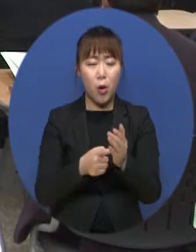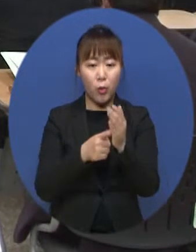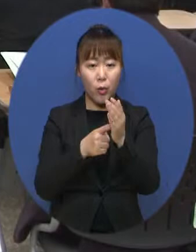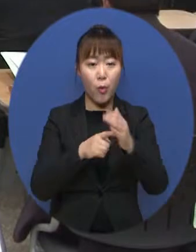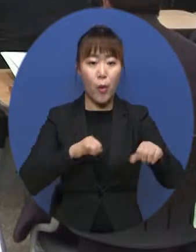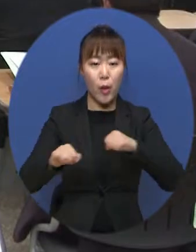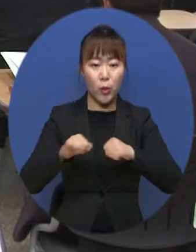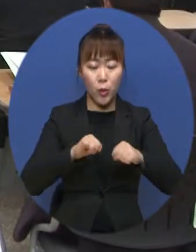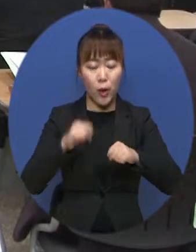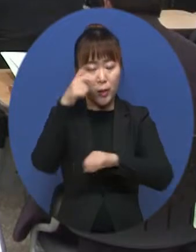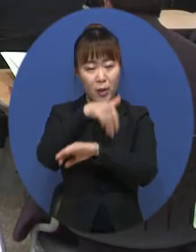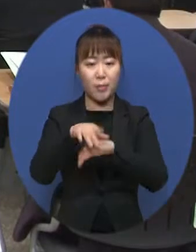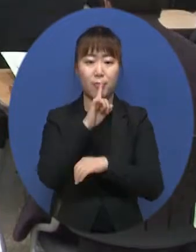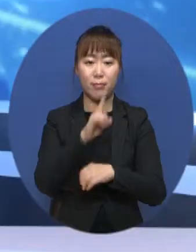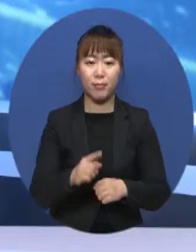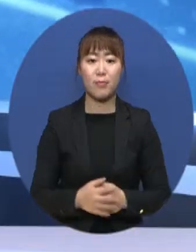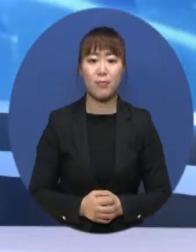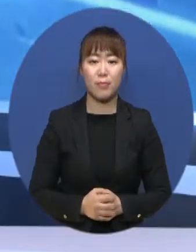밝혔습니다.